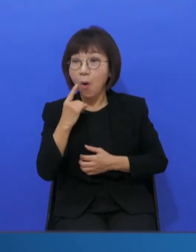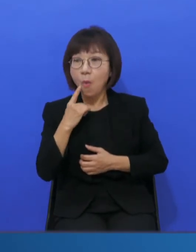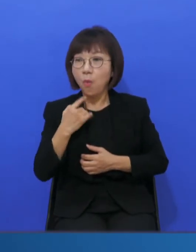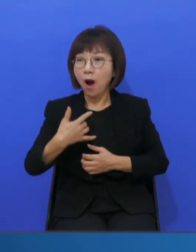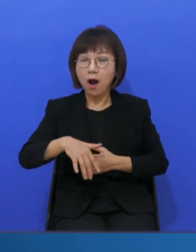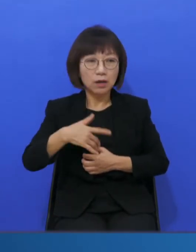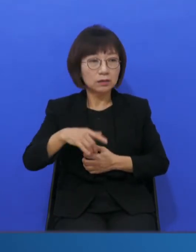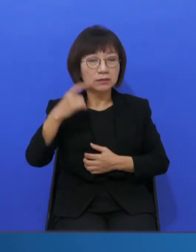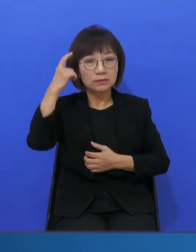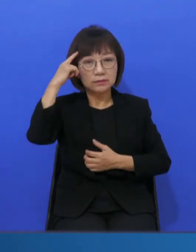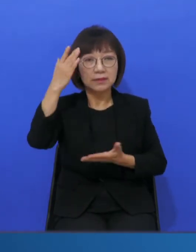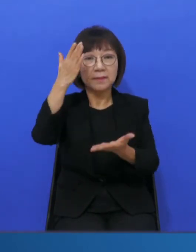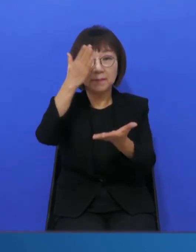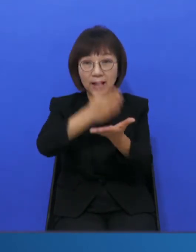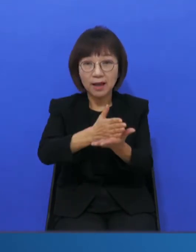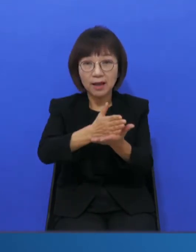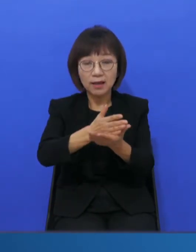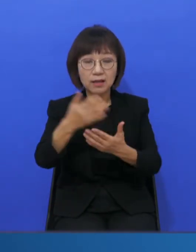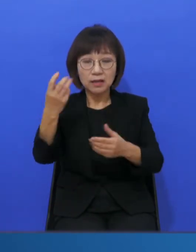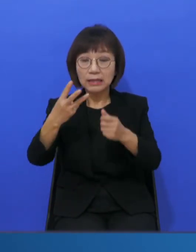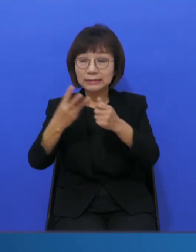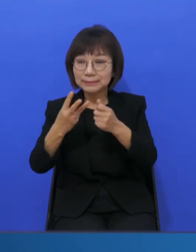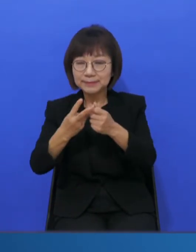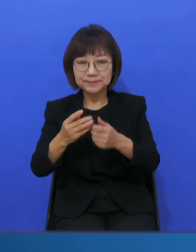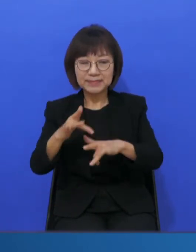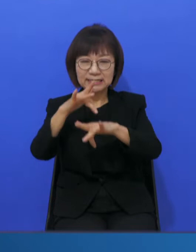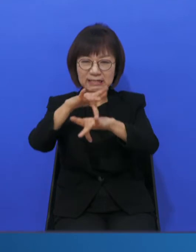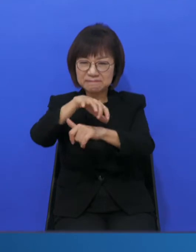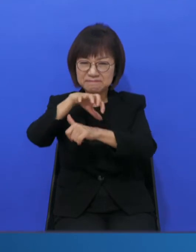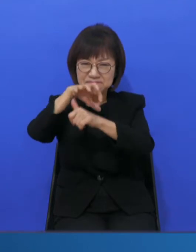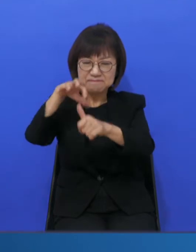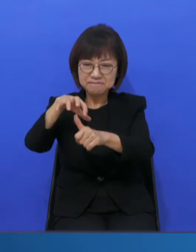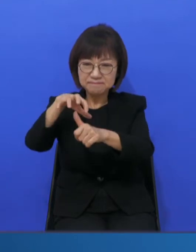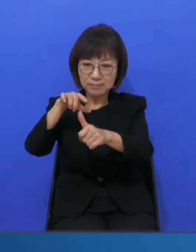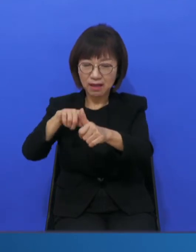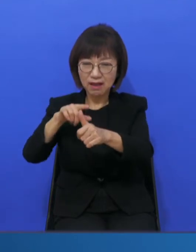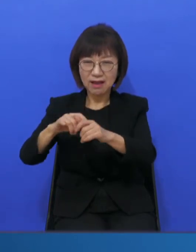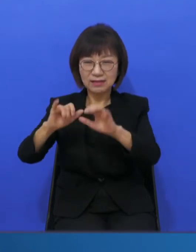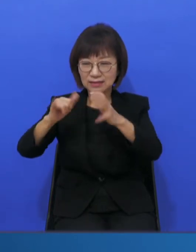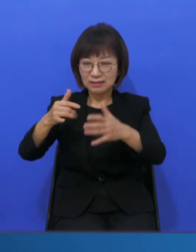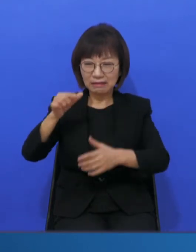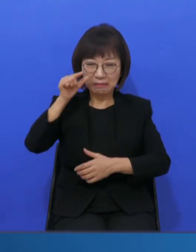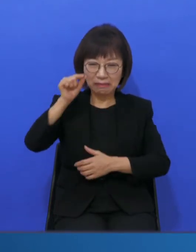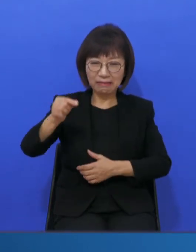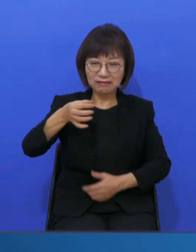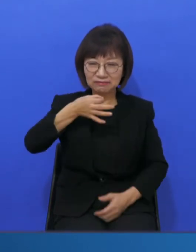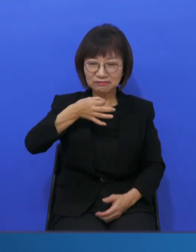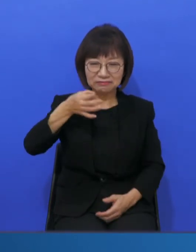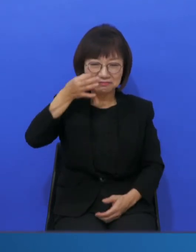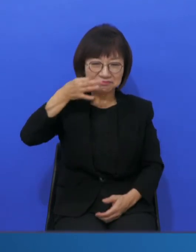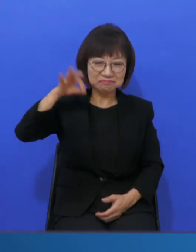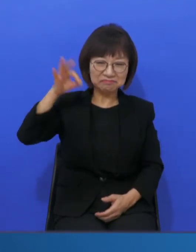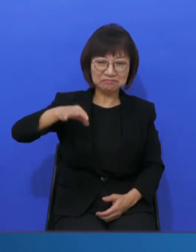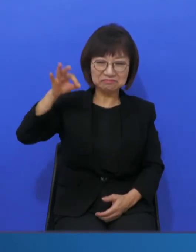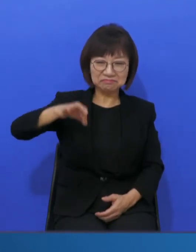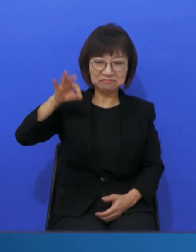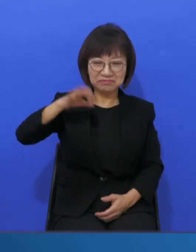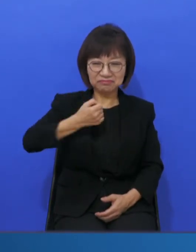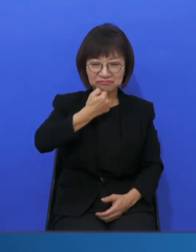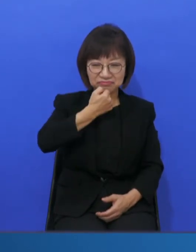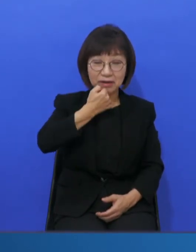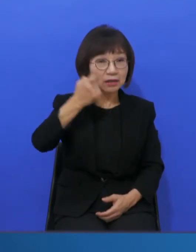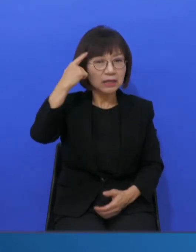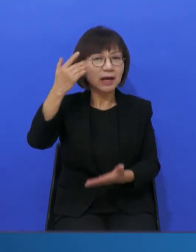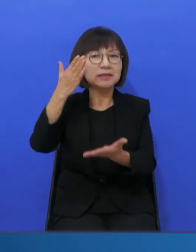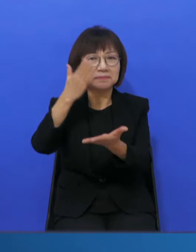think it's be so envious of it. 또 사단이 장악하고 있는 세상 우습게 보지 마라. Also, do not take the world lightly that Satan is seizing.